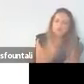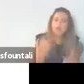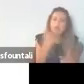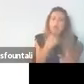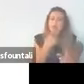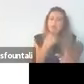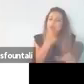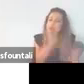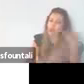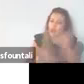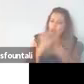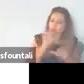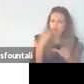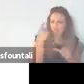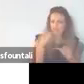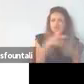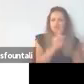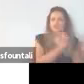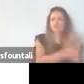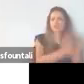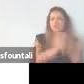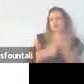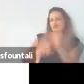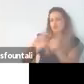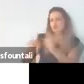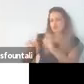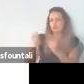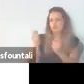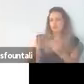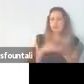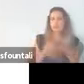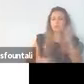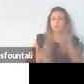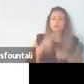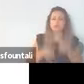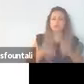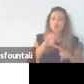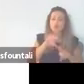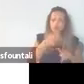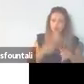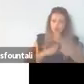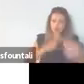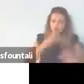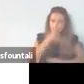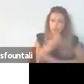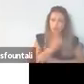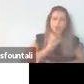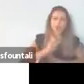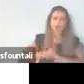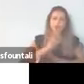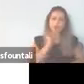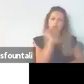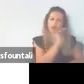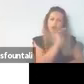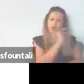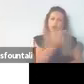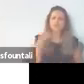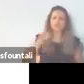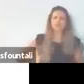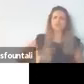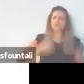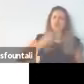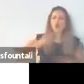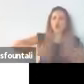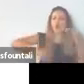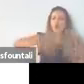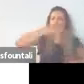Για παράδειγμα, σε πολλές χώρες έπρεπε να δουλέψουμε απλώς και για να εισάγουμε το ζήτημα αυτό στο δημόσιο λόγο. Ήταν κάτι το οποίο δεν θυμόταν καν, δεν συζητιόταν